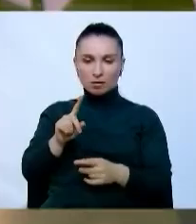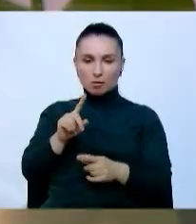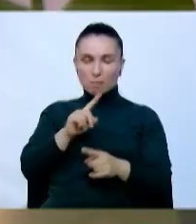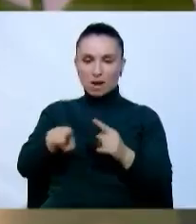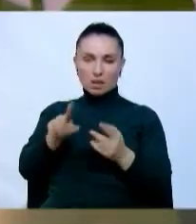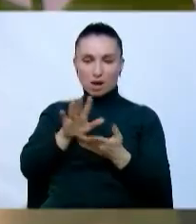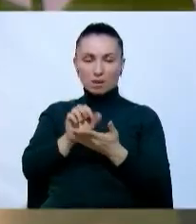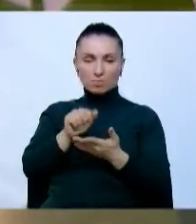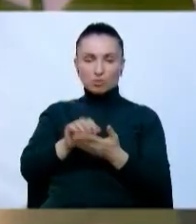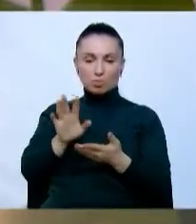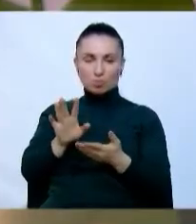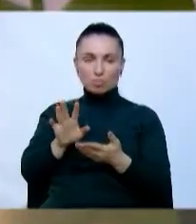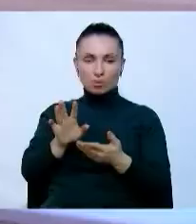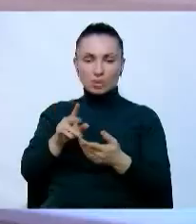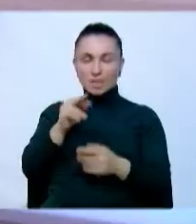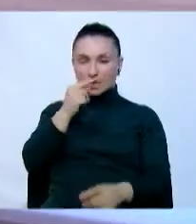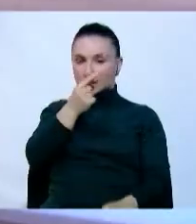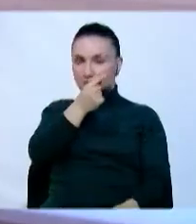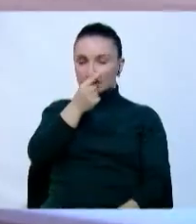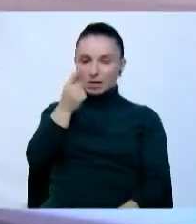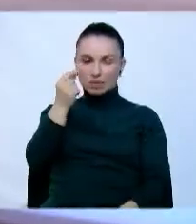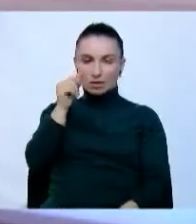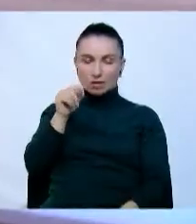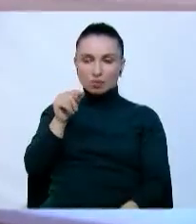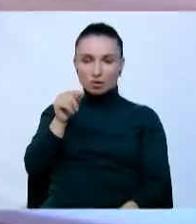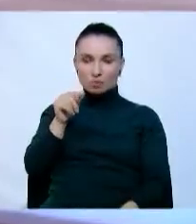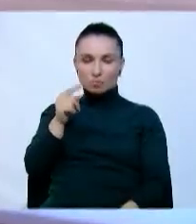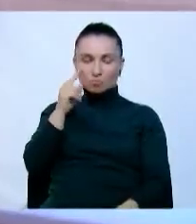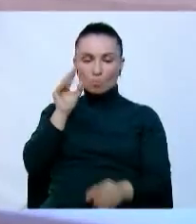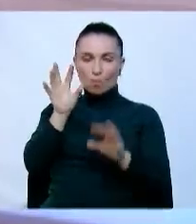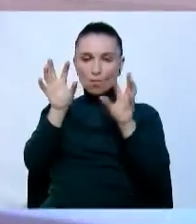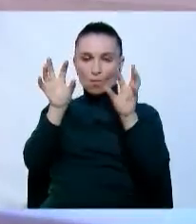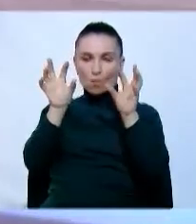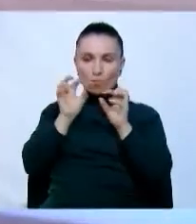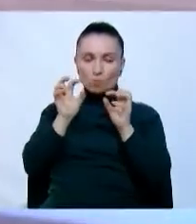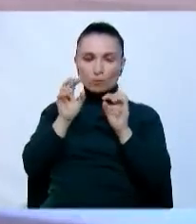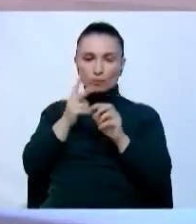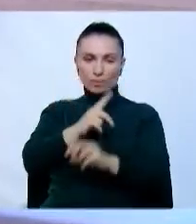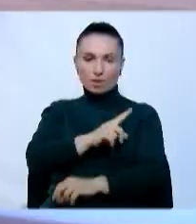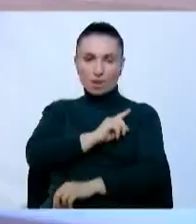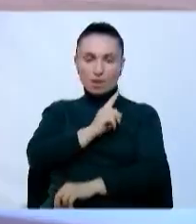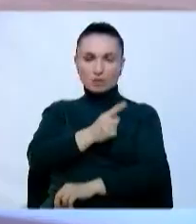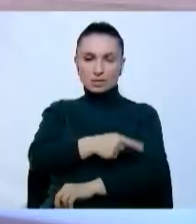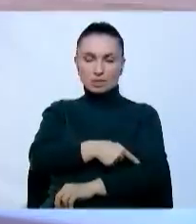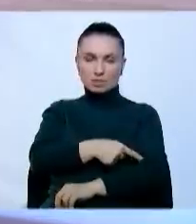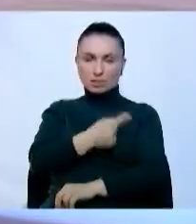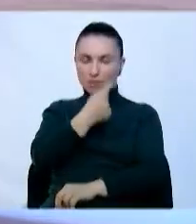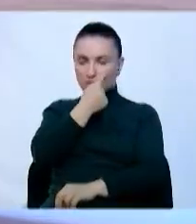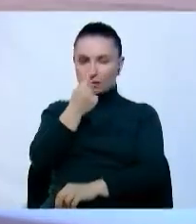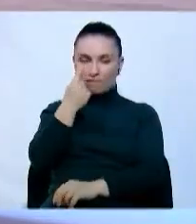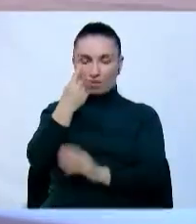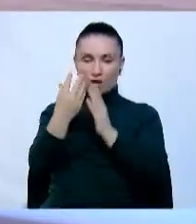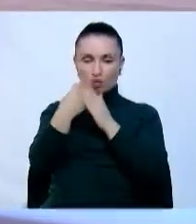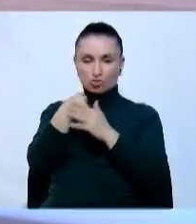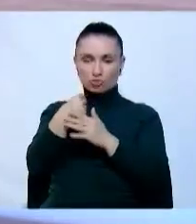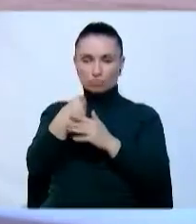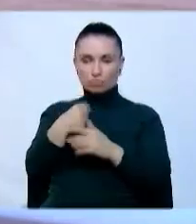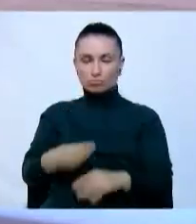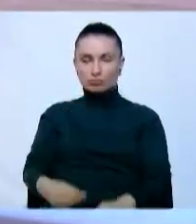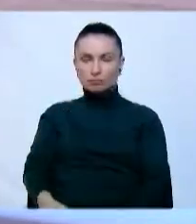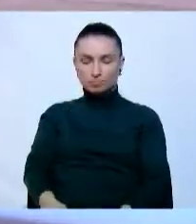უარ გაფუჭდეს, არამედ ისიც, რომ პრეპარატის აქტიური ნივთიერების შეწოვა გააძლიეროს თვალის